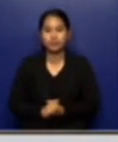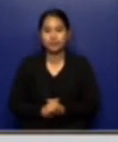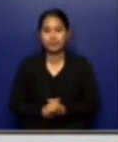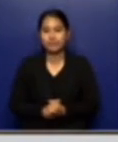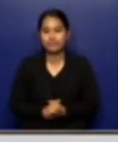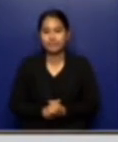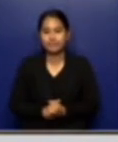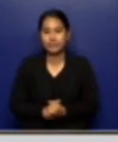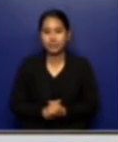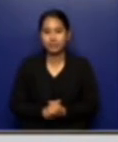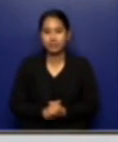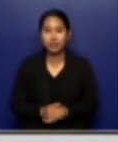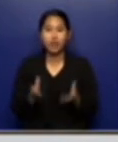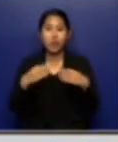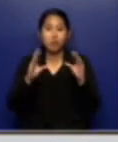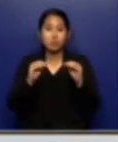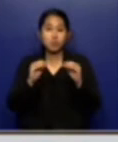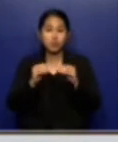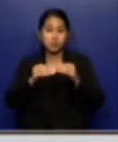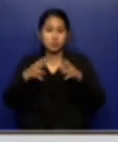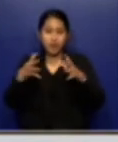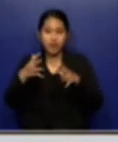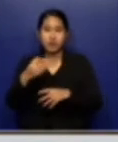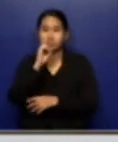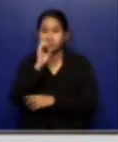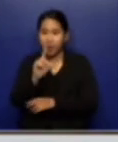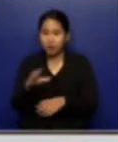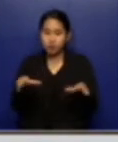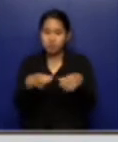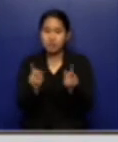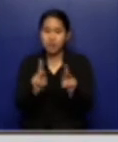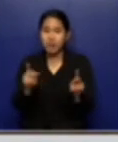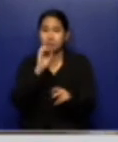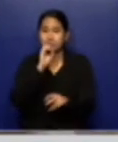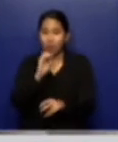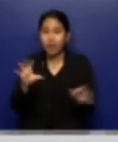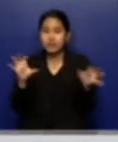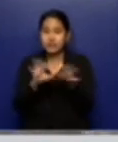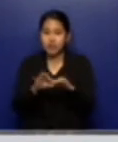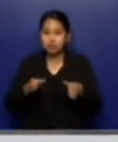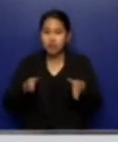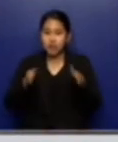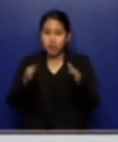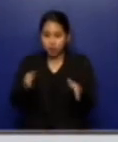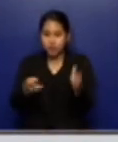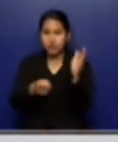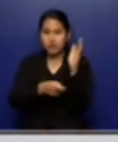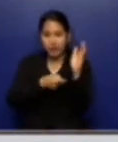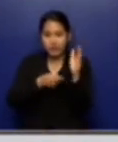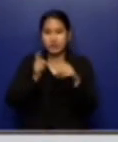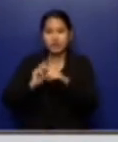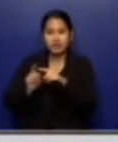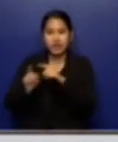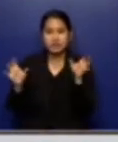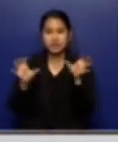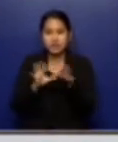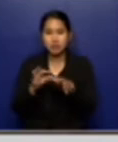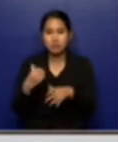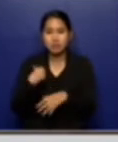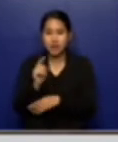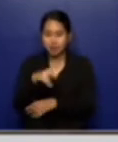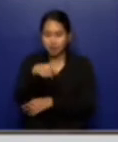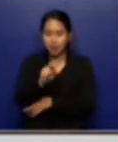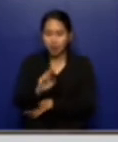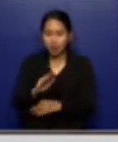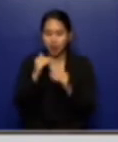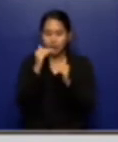ณ์ในฟลอร์ใหญ่กรรมาธิการงบประมาณบอกว่ามันจะมีผลกับสัดส่วนรายได้ที่มันอยู่ในพระราชบัญญั